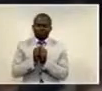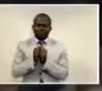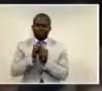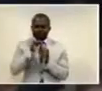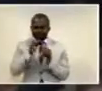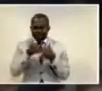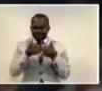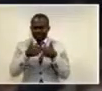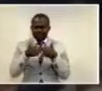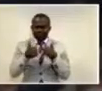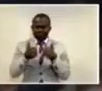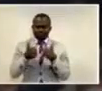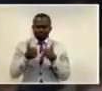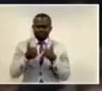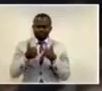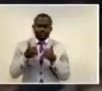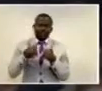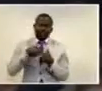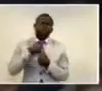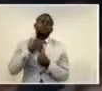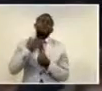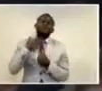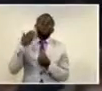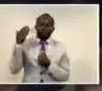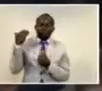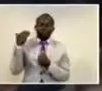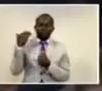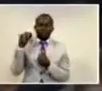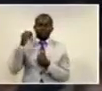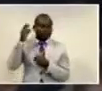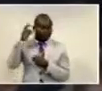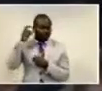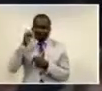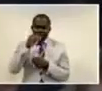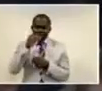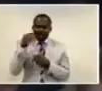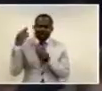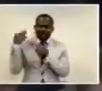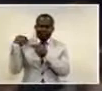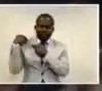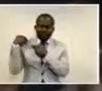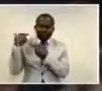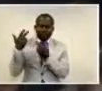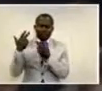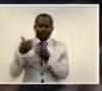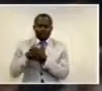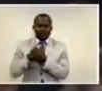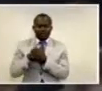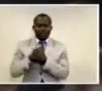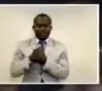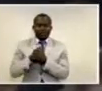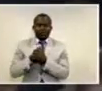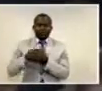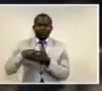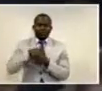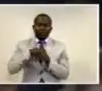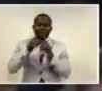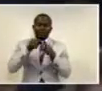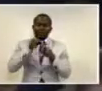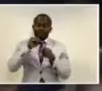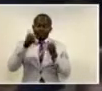ridatungana nigeze gushaka babivuga mu kanya babishinzwe nasanze batari